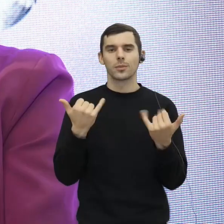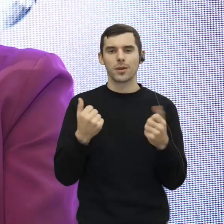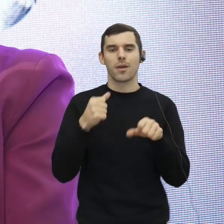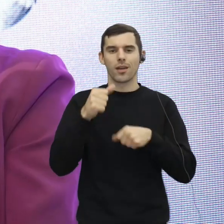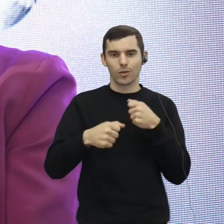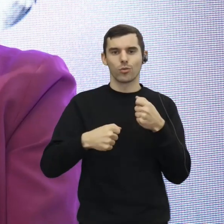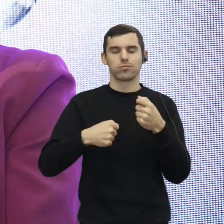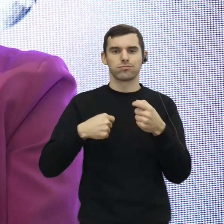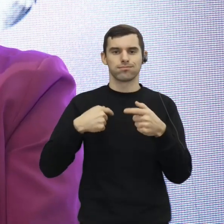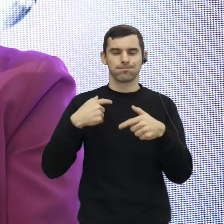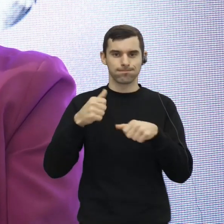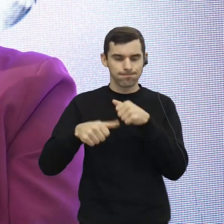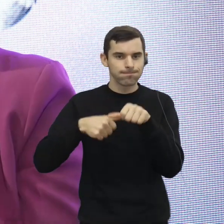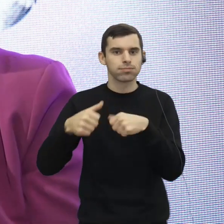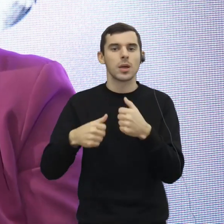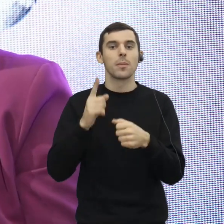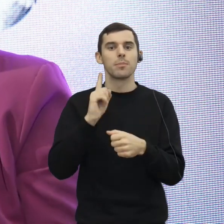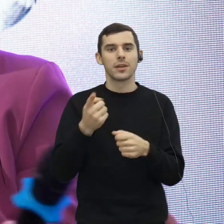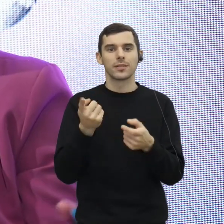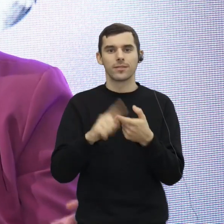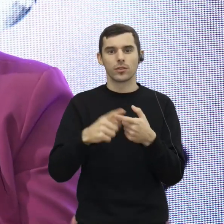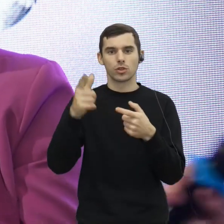teisų klausimais mes grįžtam atgal labai.